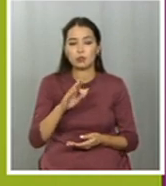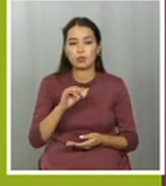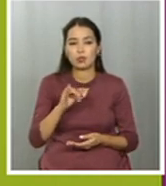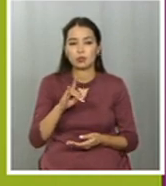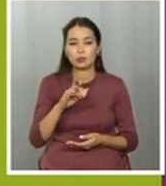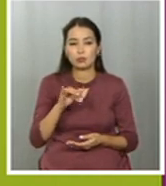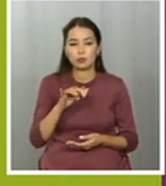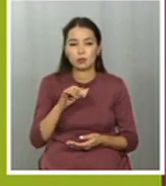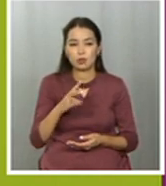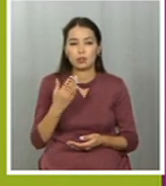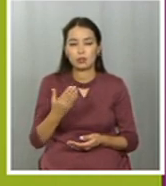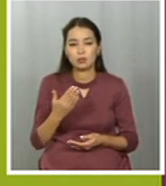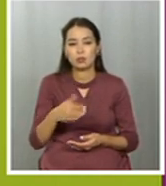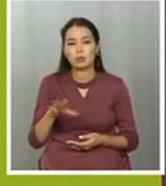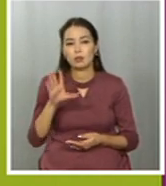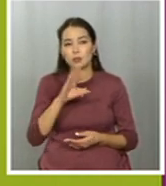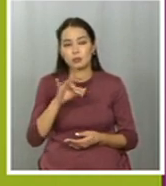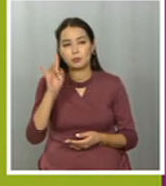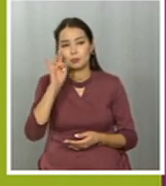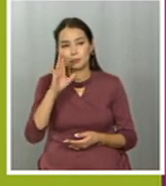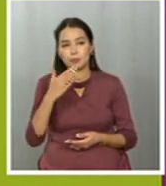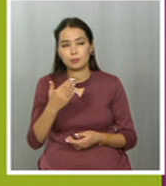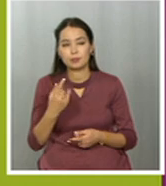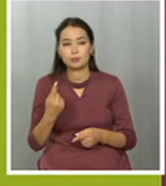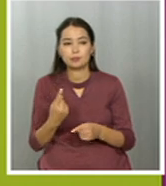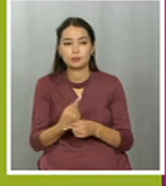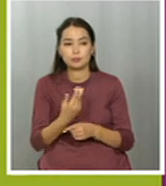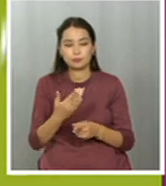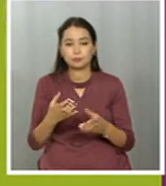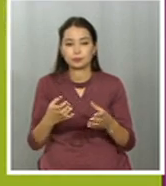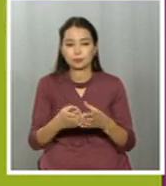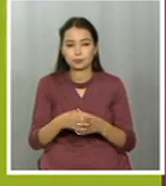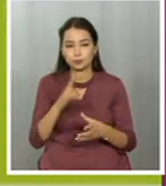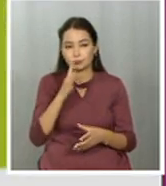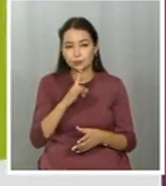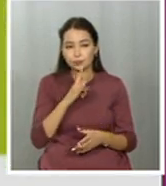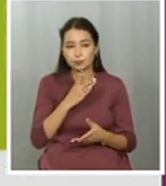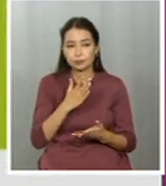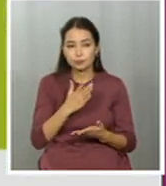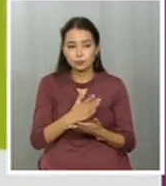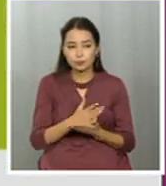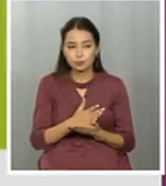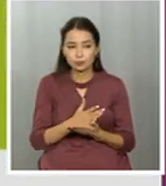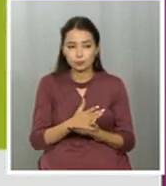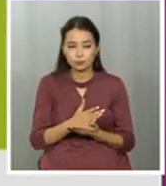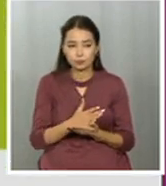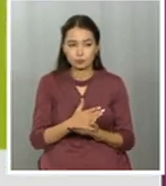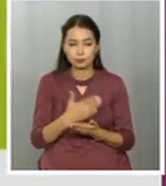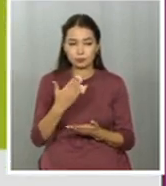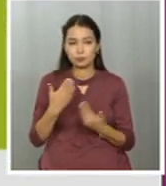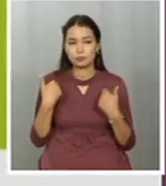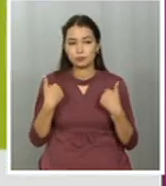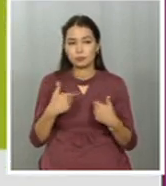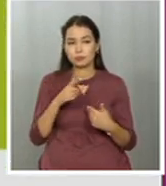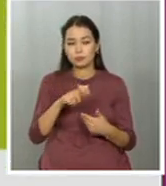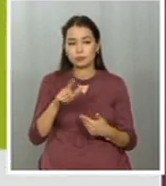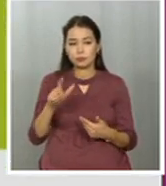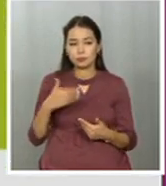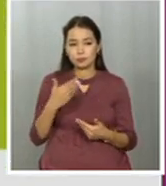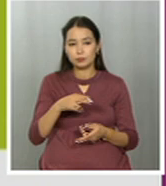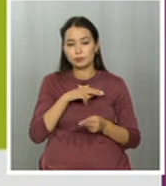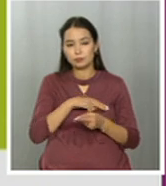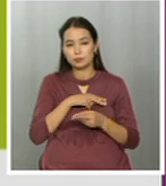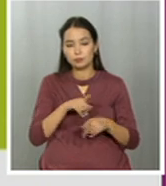атағына қол жеткізген тұңғыш қазақ спортшысы. Қара күштің иесі атанған батыр бабамыз теңдессіз өнерімен